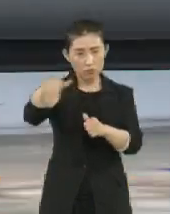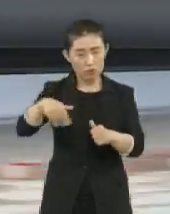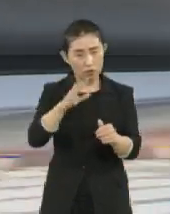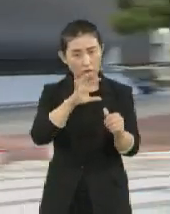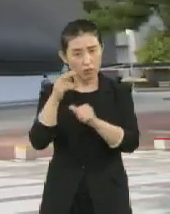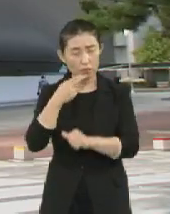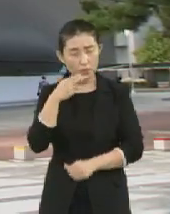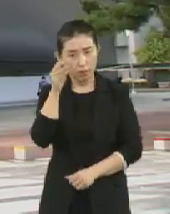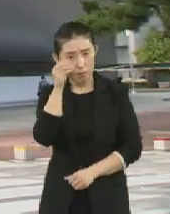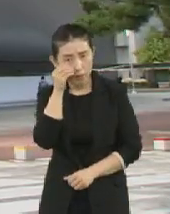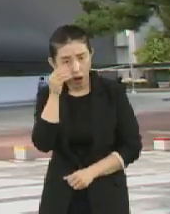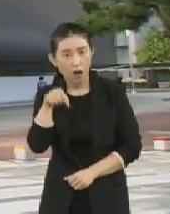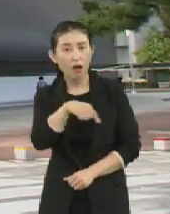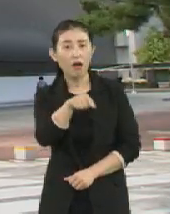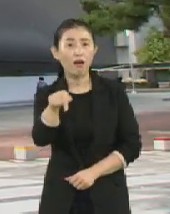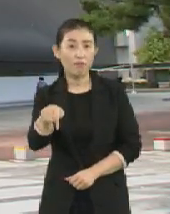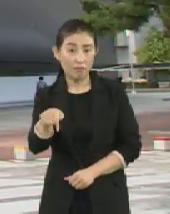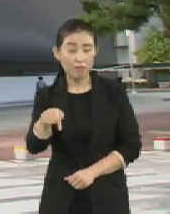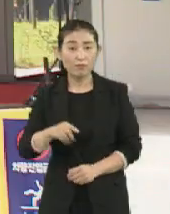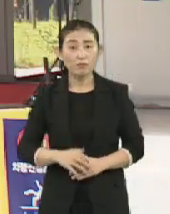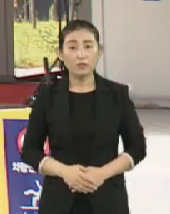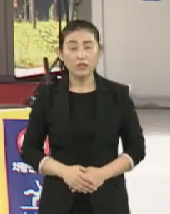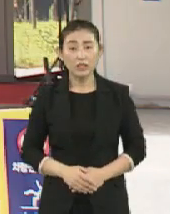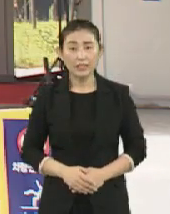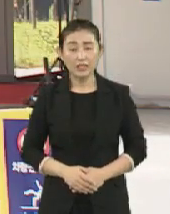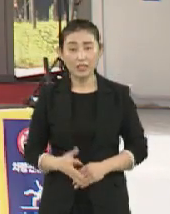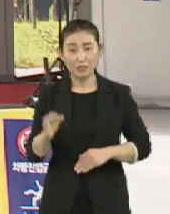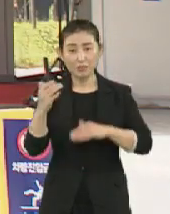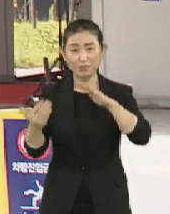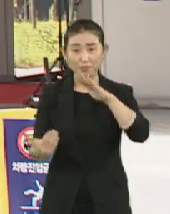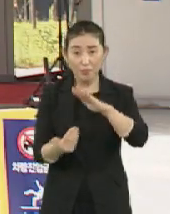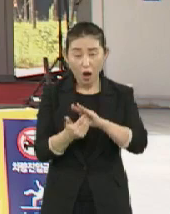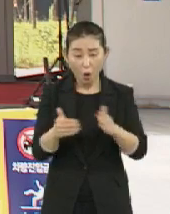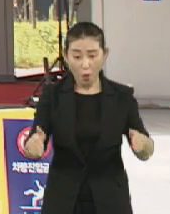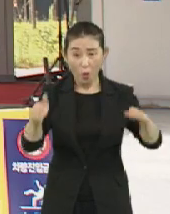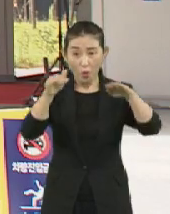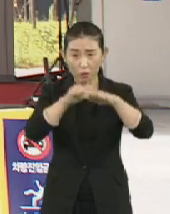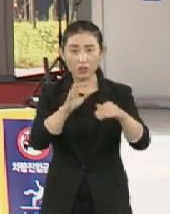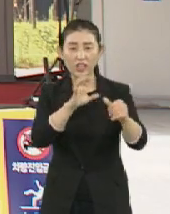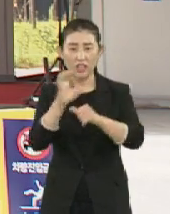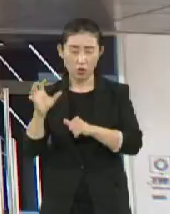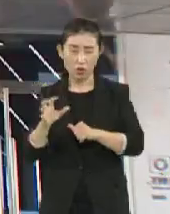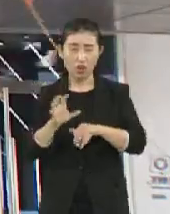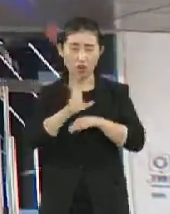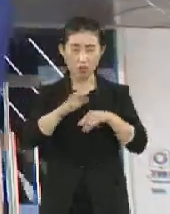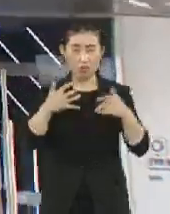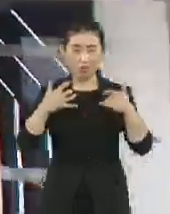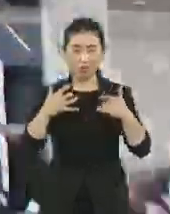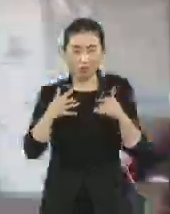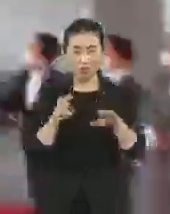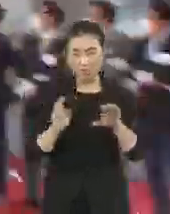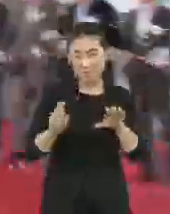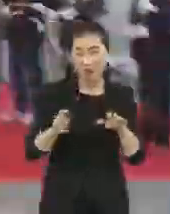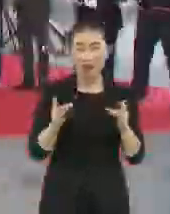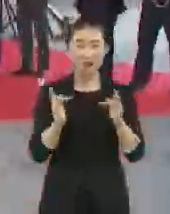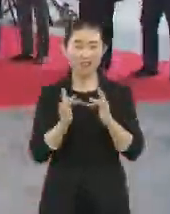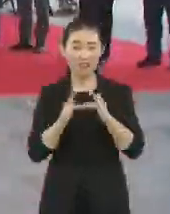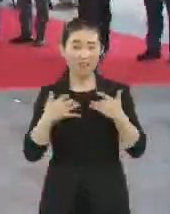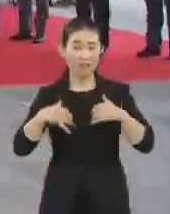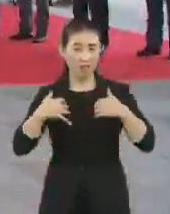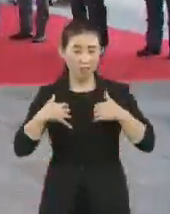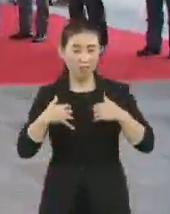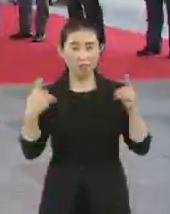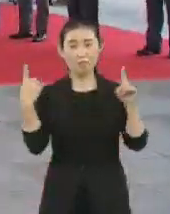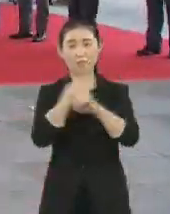찾지 못해 방치됐던 대전 엑스포 과학공원 내 첨단 과학관이 e스포츠 상설 경기장으로 탈바꿈해 문을